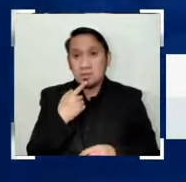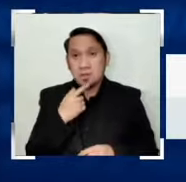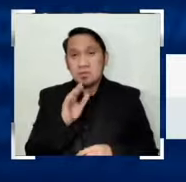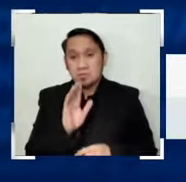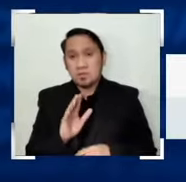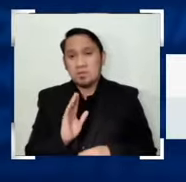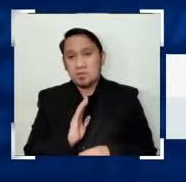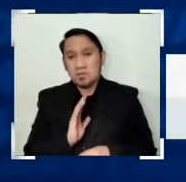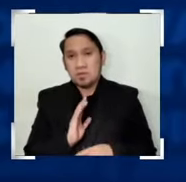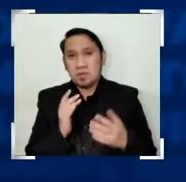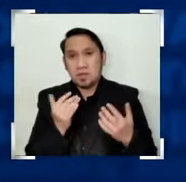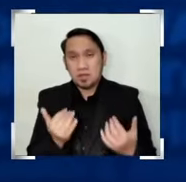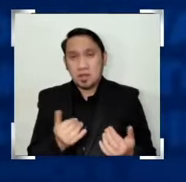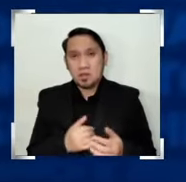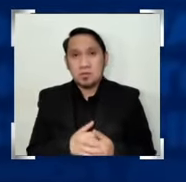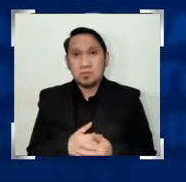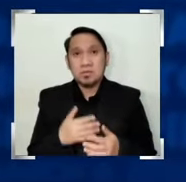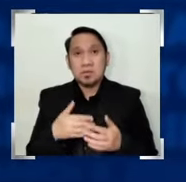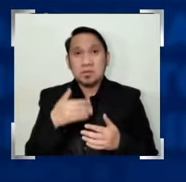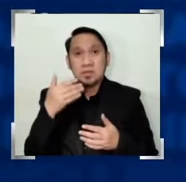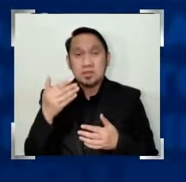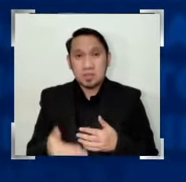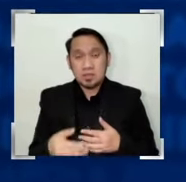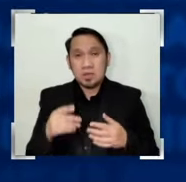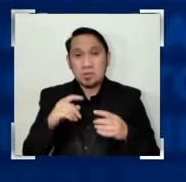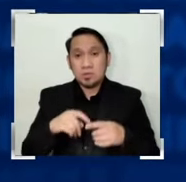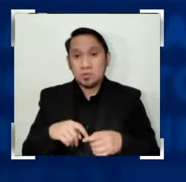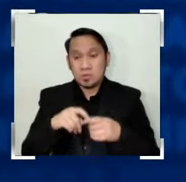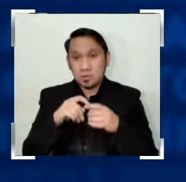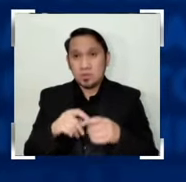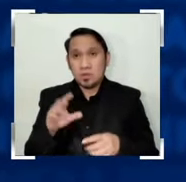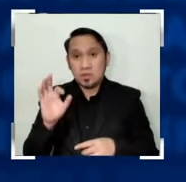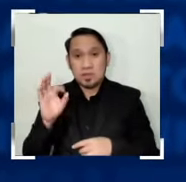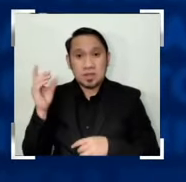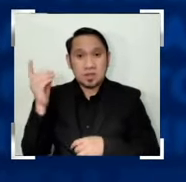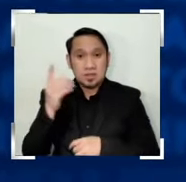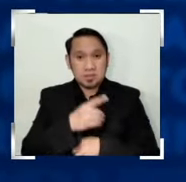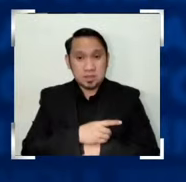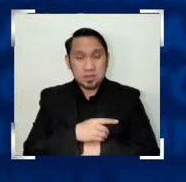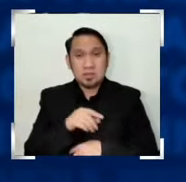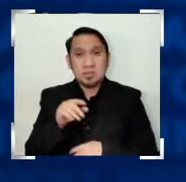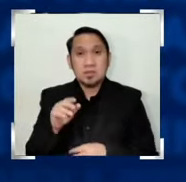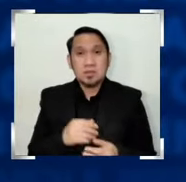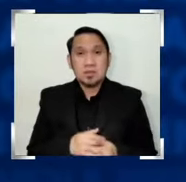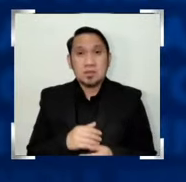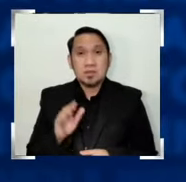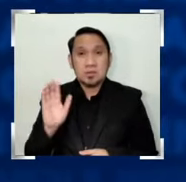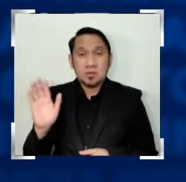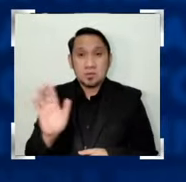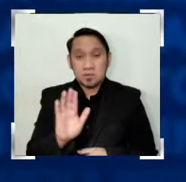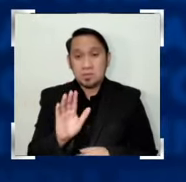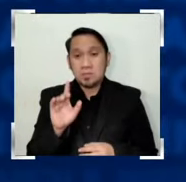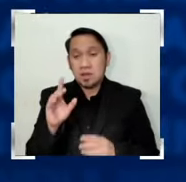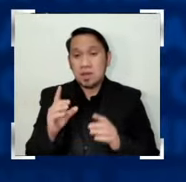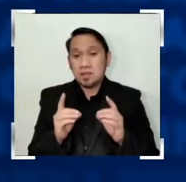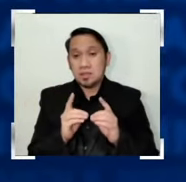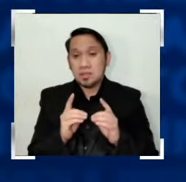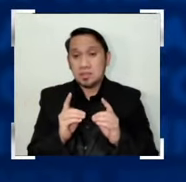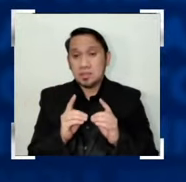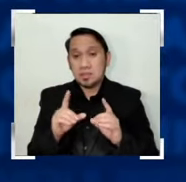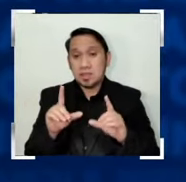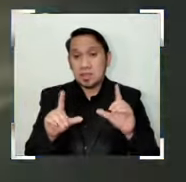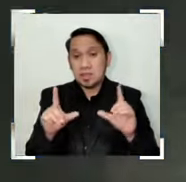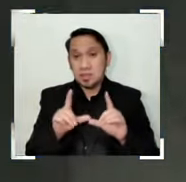ngayon. Kasunod niyan, sinuspinde ng 90 araw ng Land Transportation Office ang driver's license ng nagmaneho